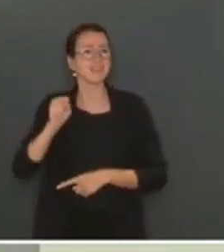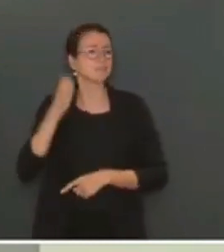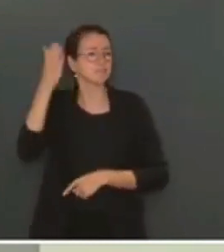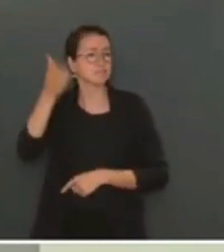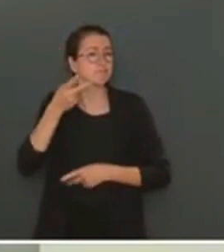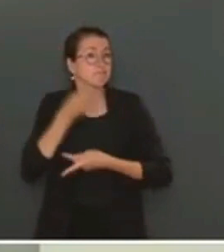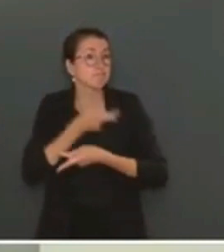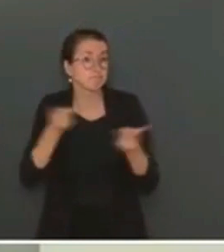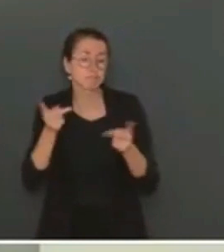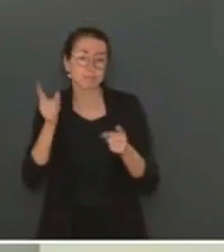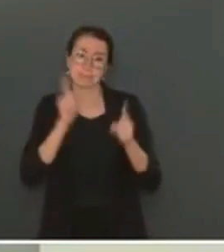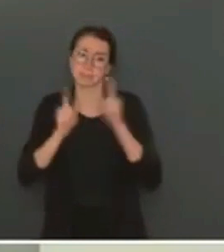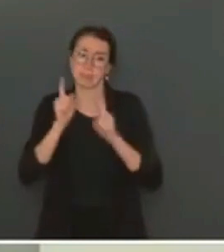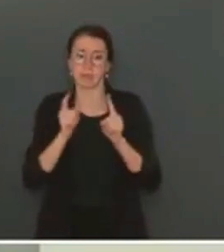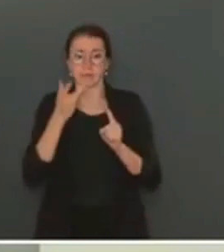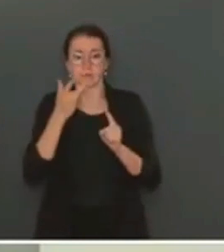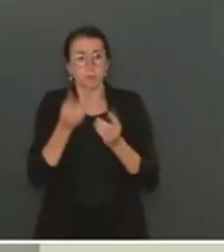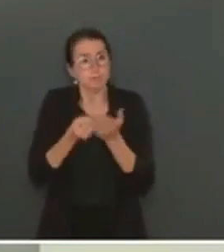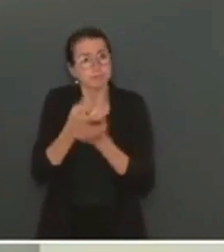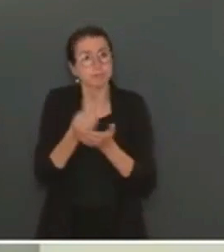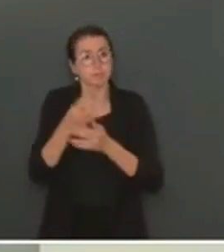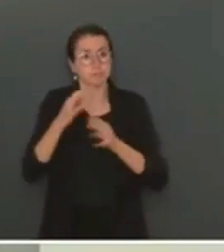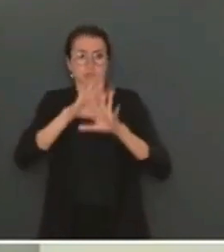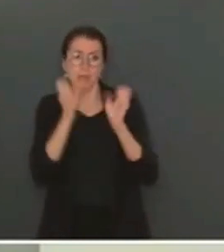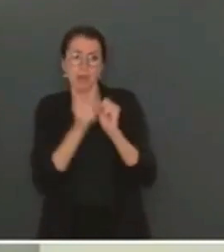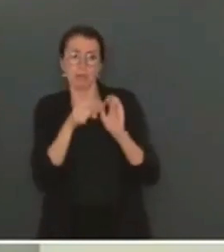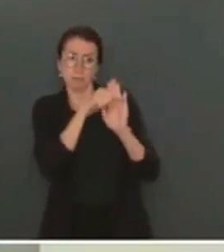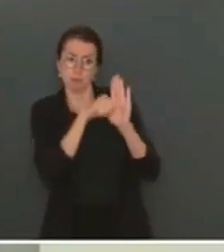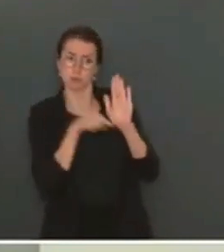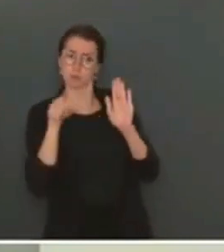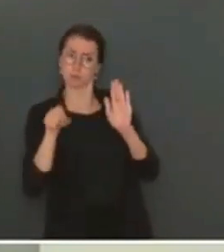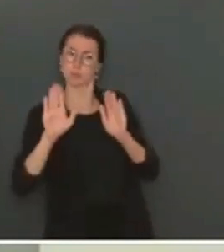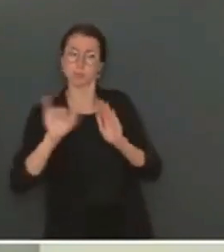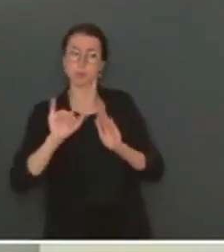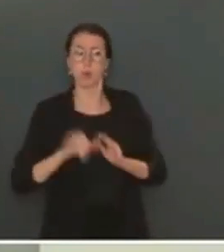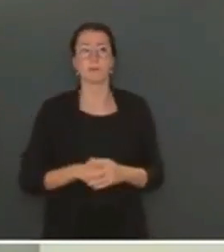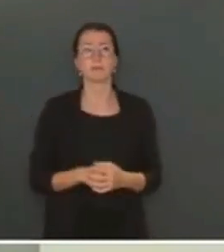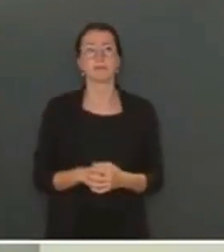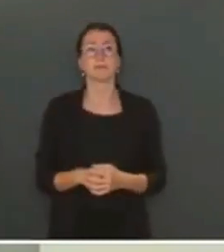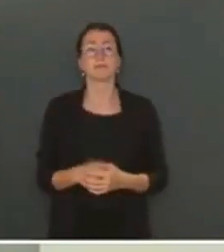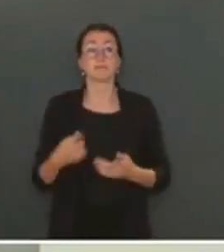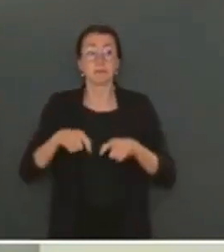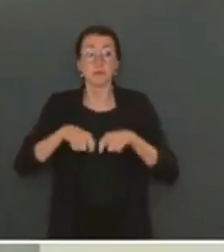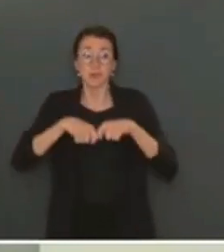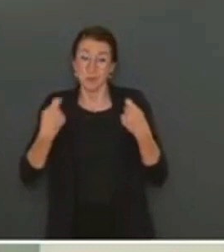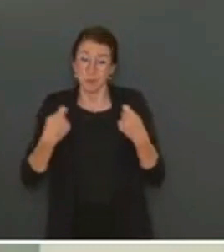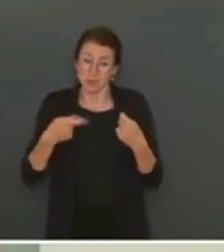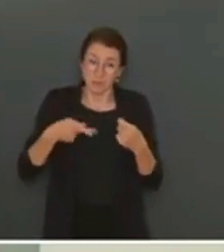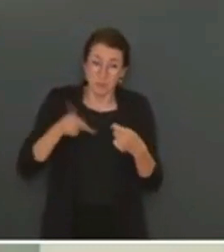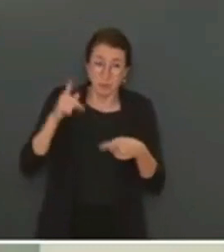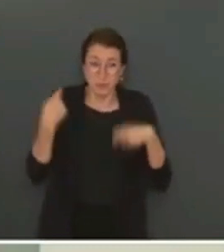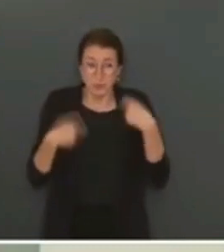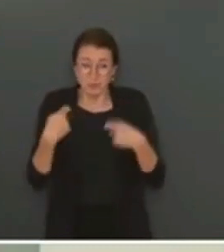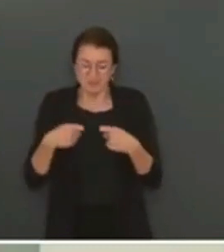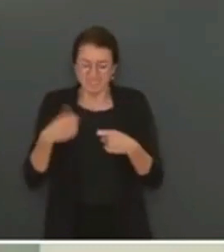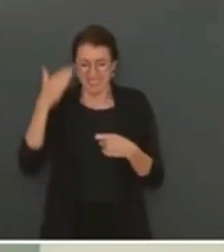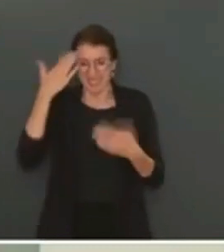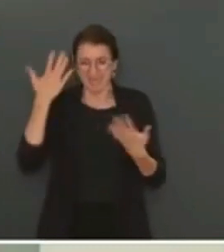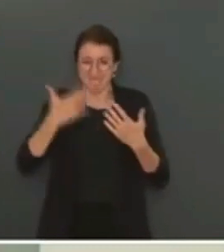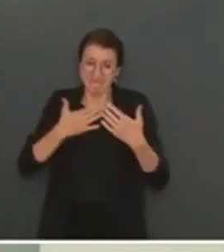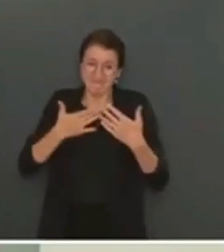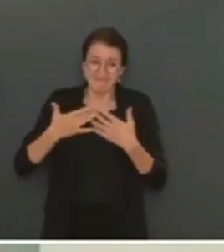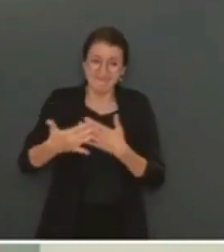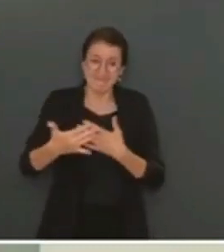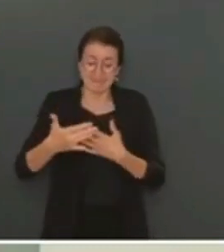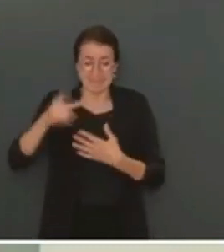savons que les mesures de ce type restent difficilement tenables à long terme. Nous devons,